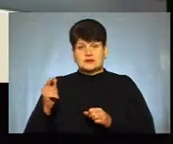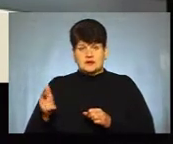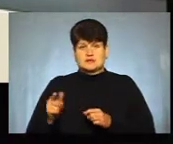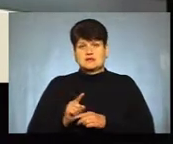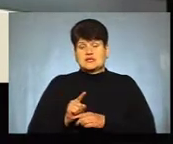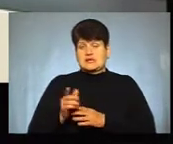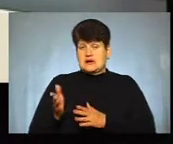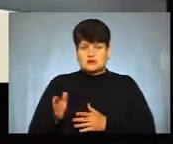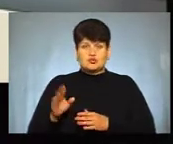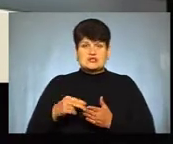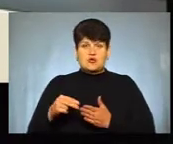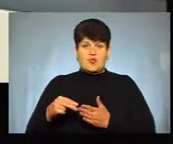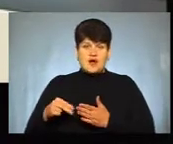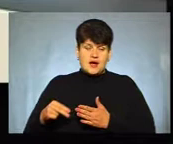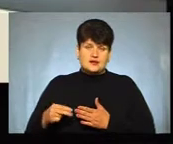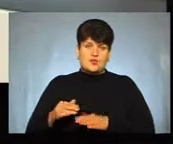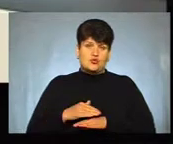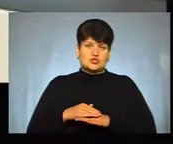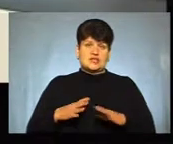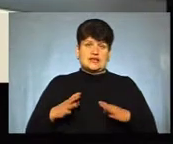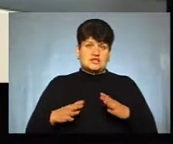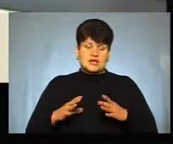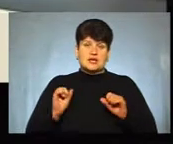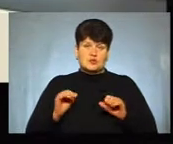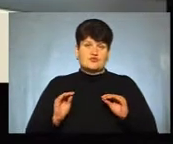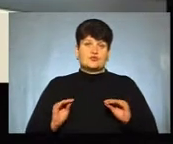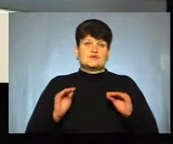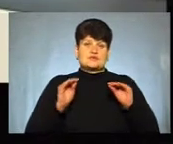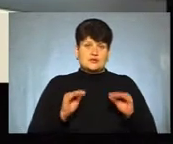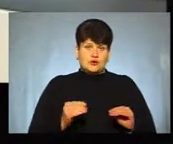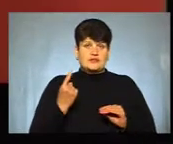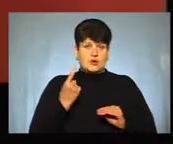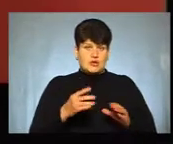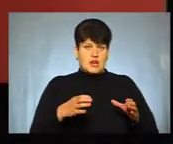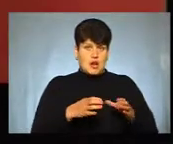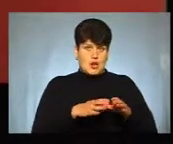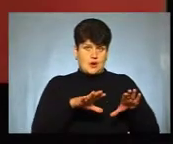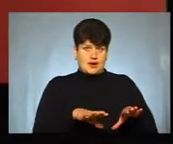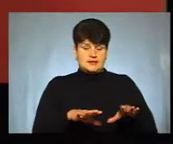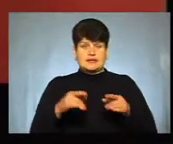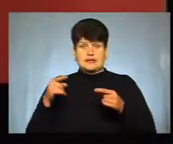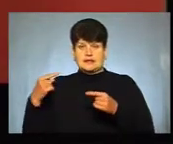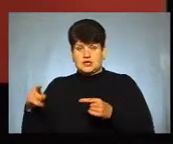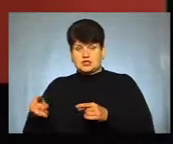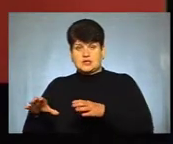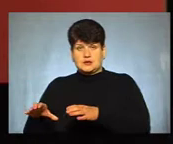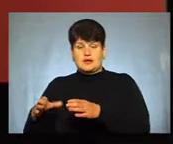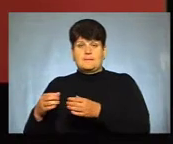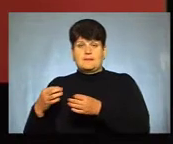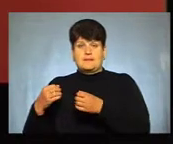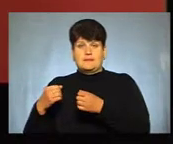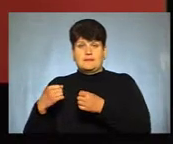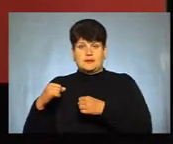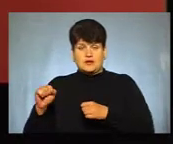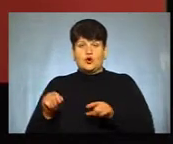стандартів, тому і будуть закуплятися такі вуличні тренажери, які можуть бути встановлені на одній локації, яка перемогла, і на іншій локації, яка перемогла. Однотипні,